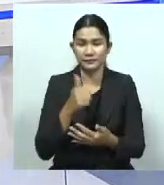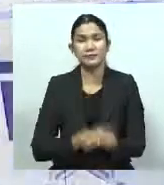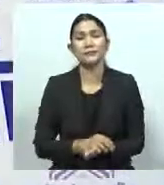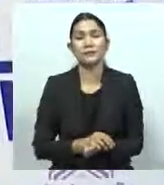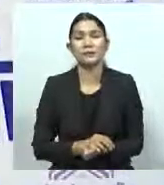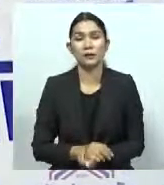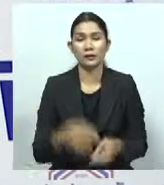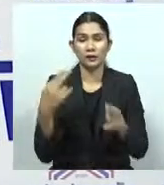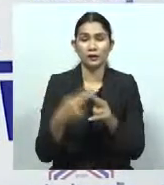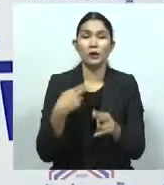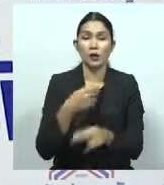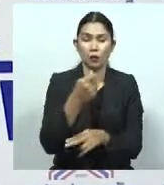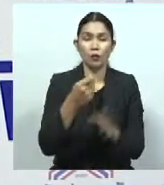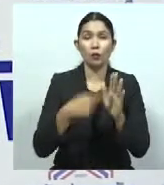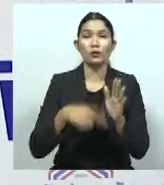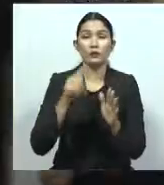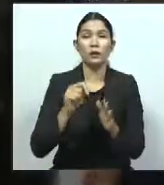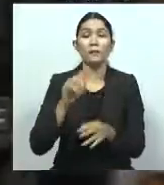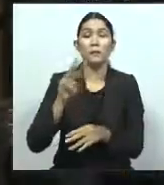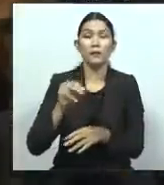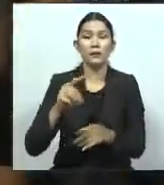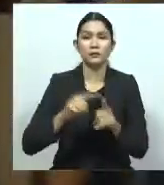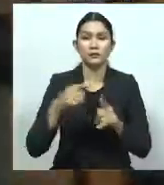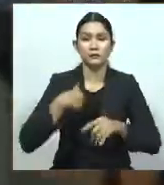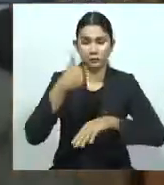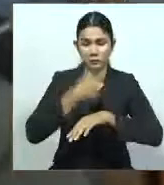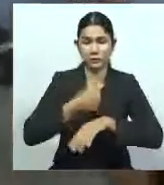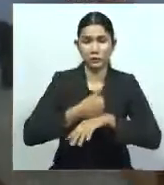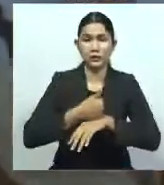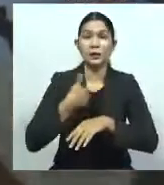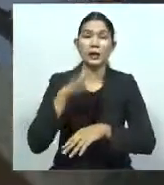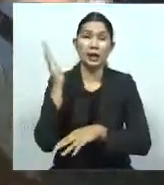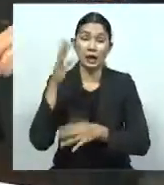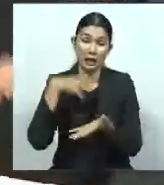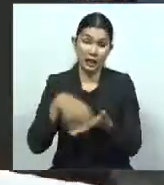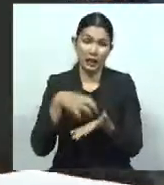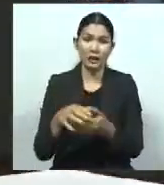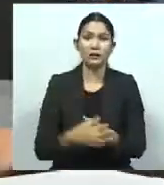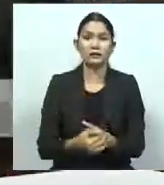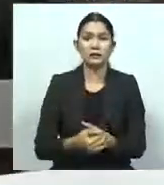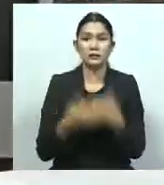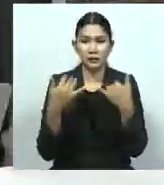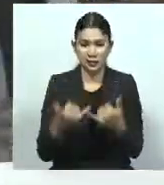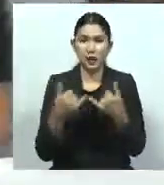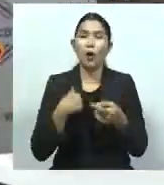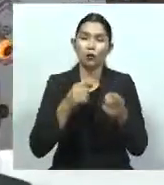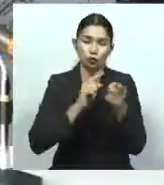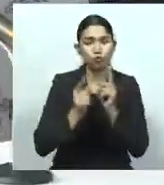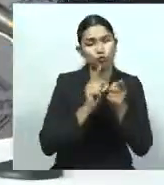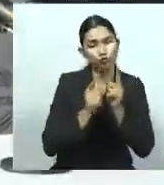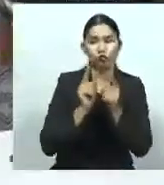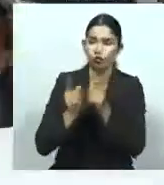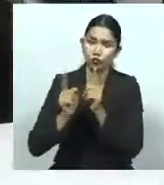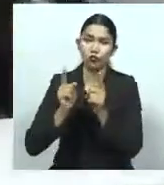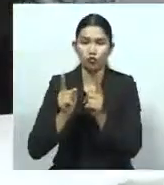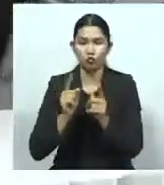นายอุตมะสาวนายนหัวหน้าพรรคพลังประชารัฐนำผู้บริหารแถลงว่าขณะนี้ยังอยู่ในขั้นตอนของการเจรจากับพรรค